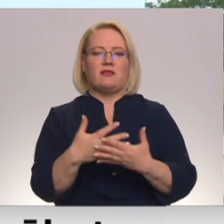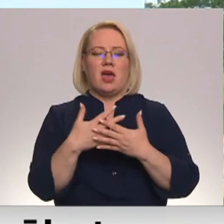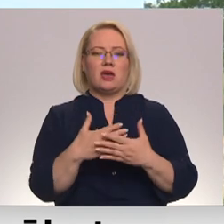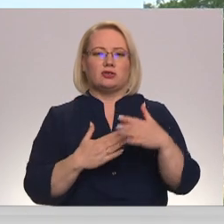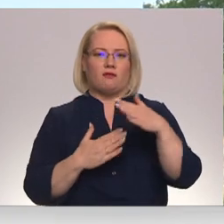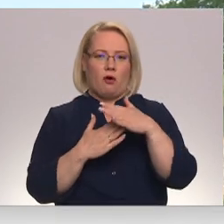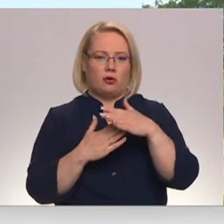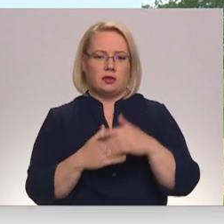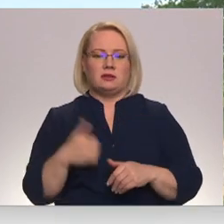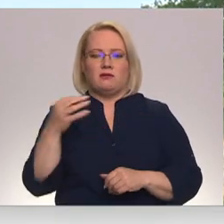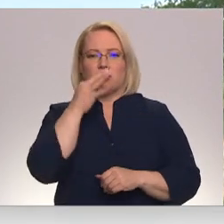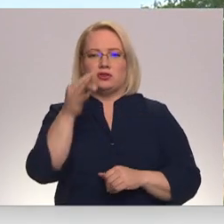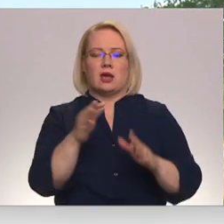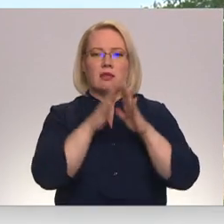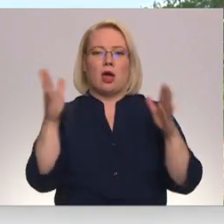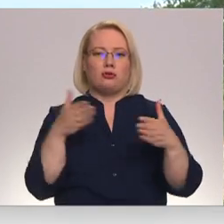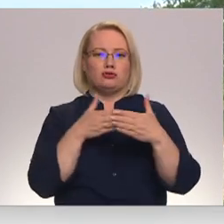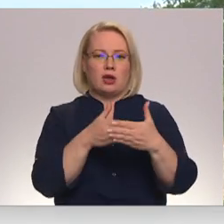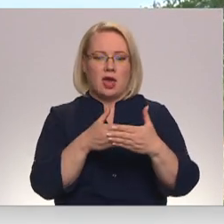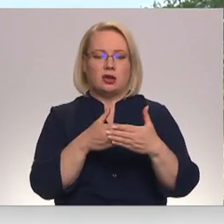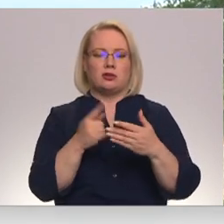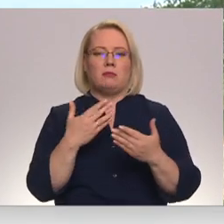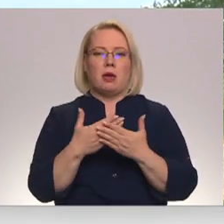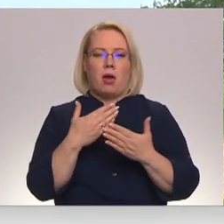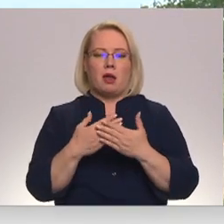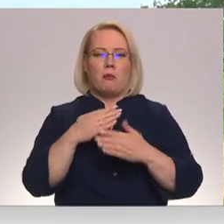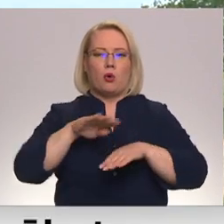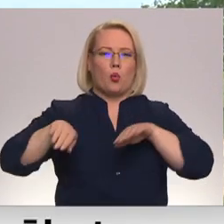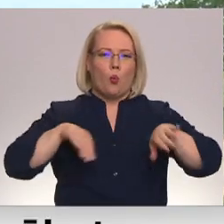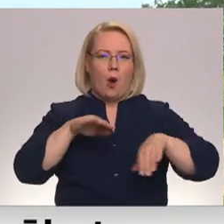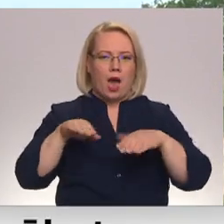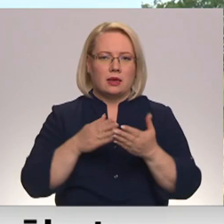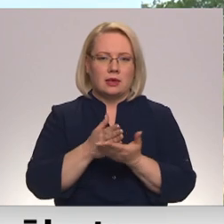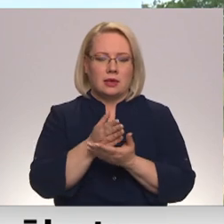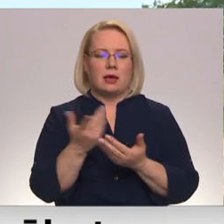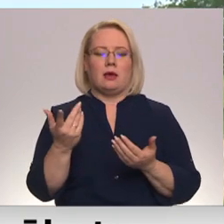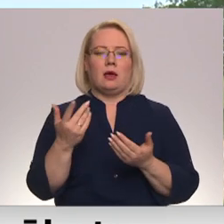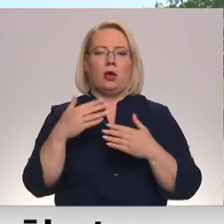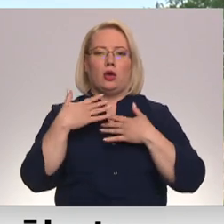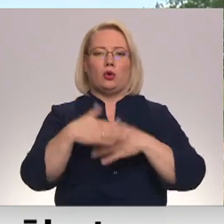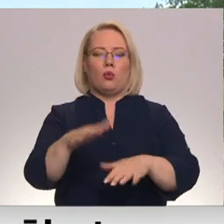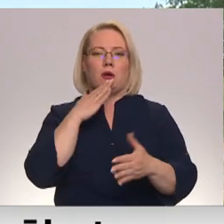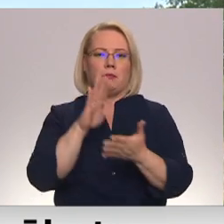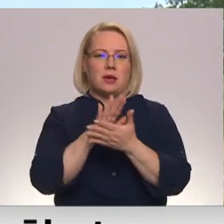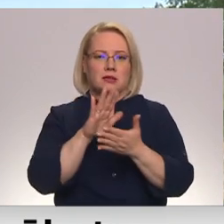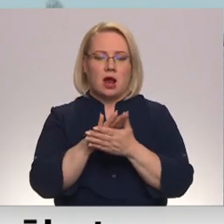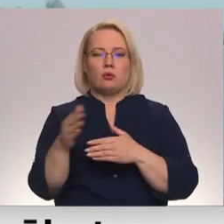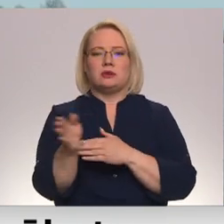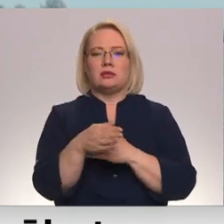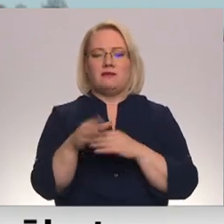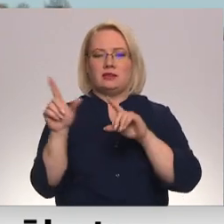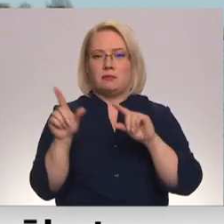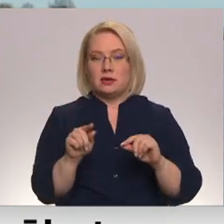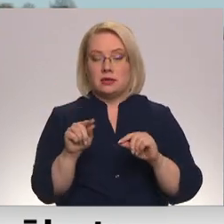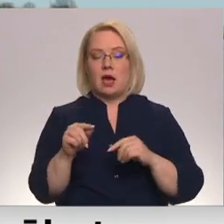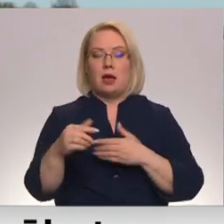Daudz šķēršļu. Piemēram? Roņi. Nu, jūra piesārņotāk, zivs mazāk.